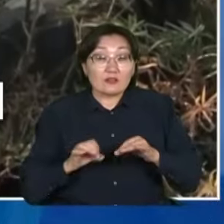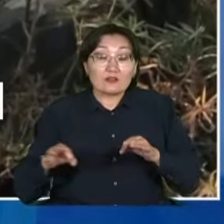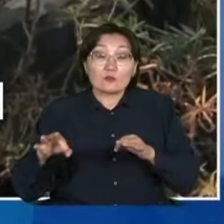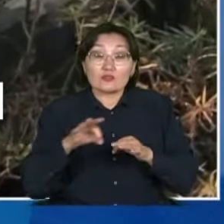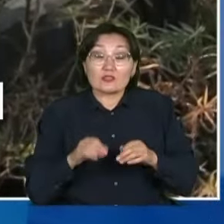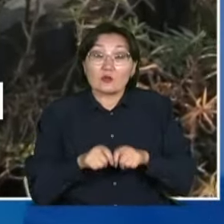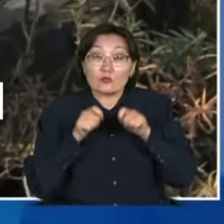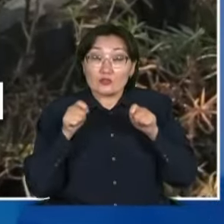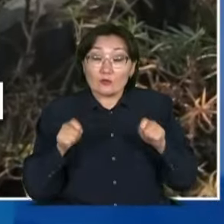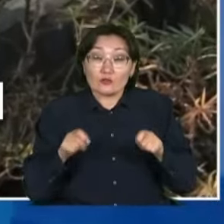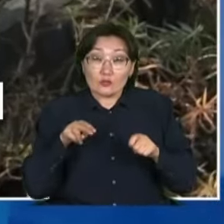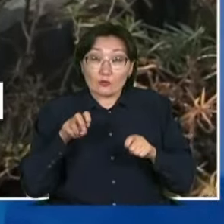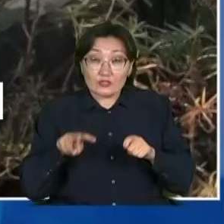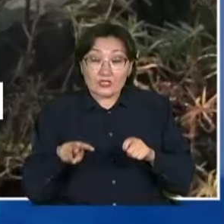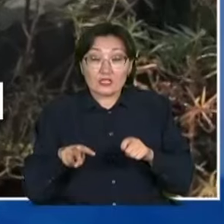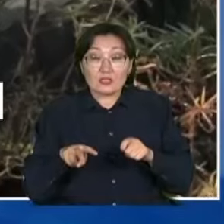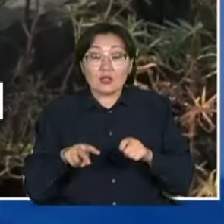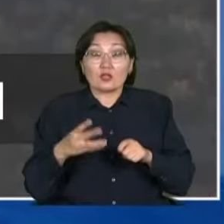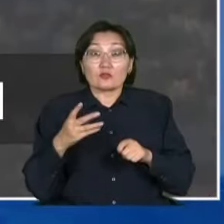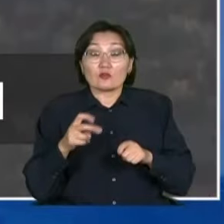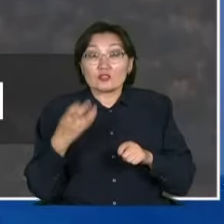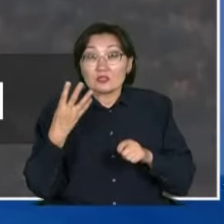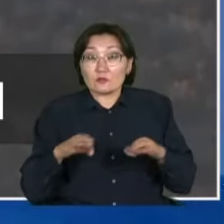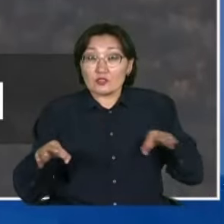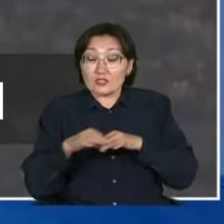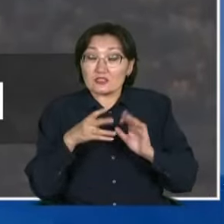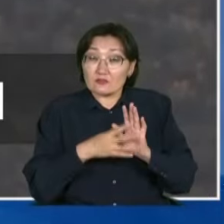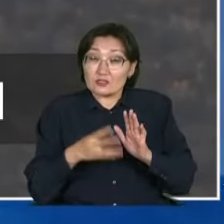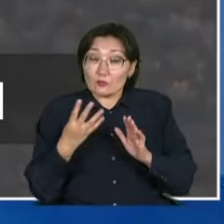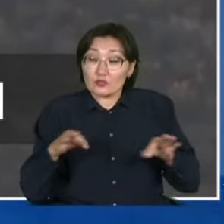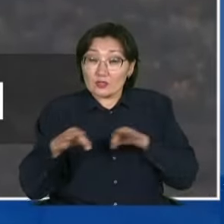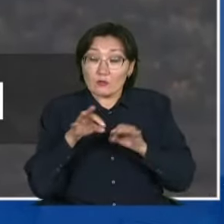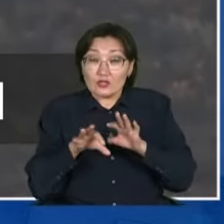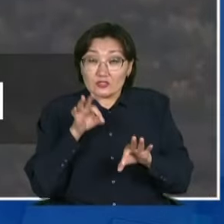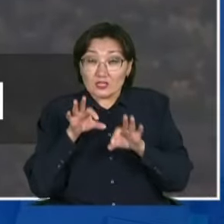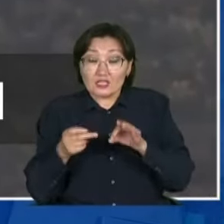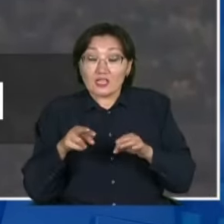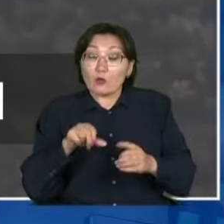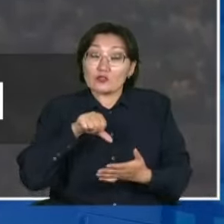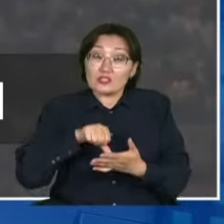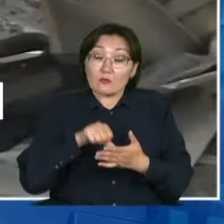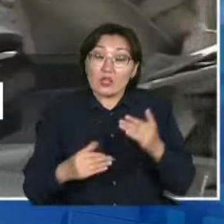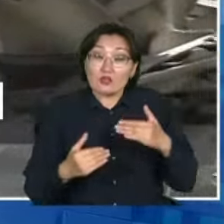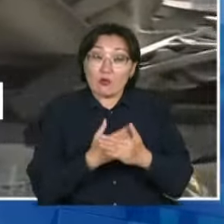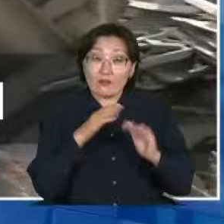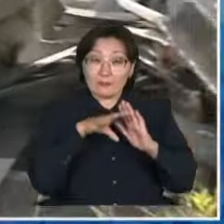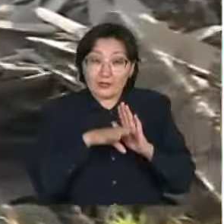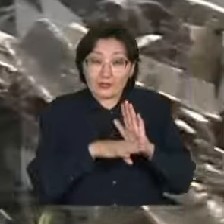сформировали пул из почти 240 проектов, 94 из которых отобраны для участия в новой